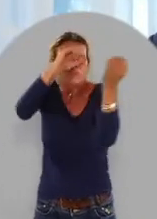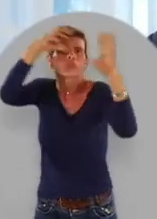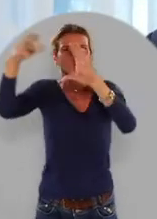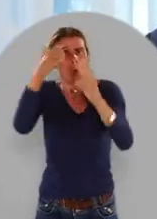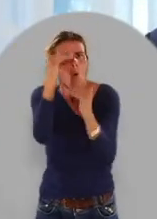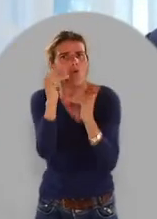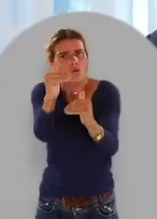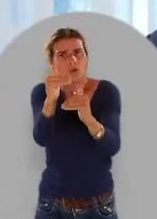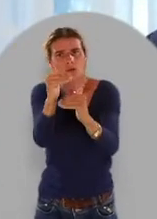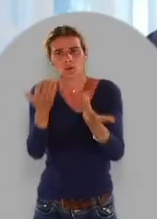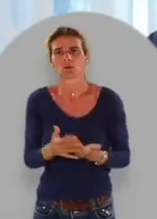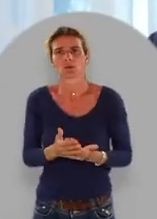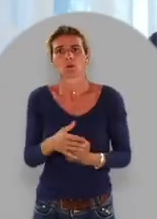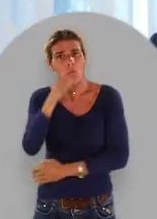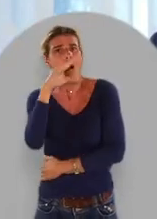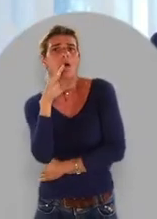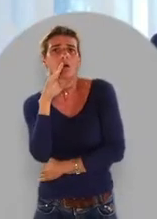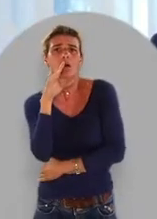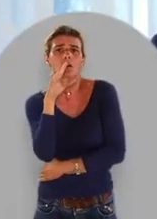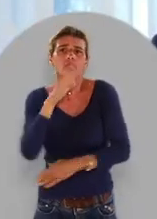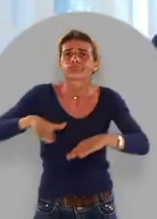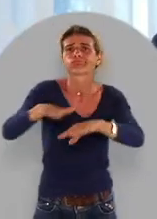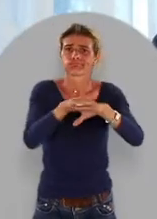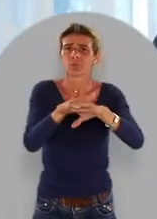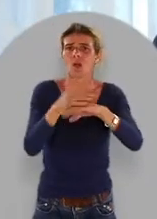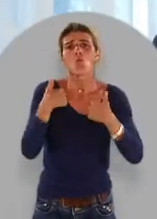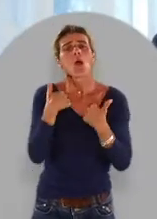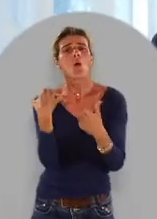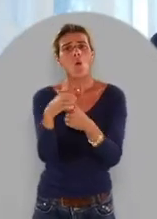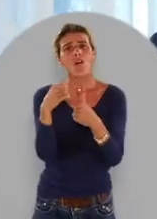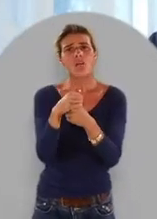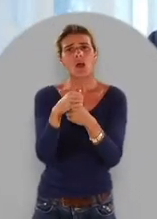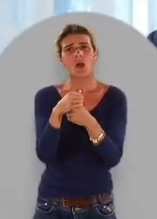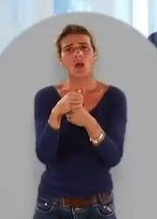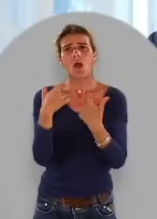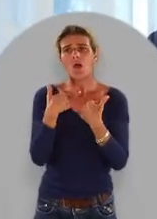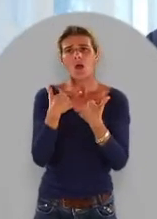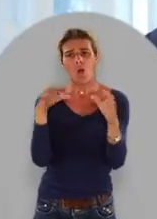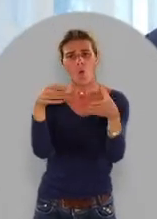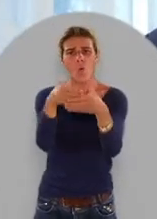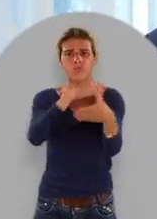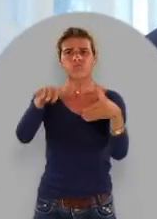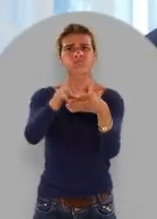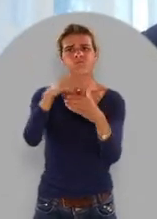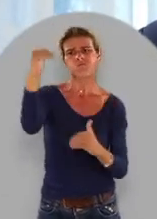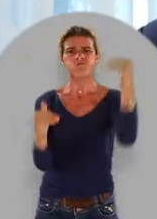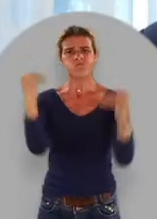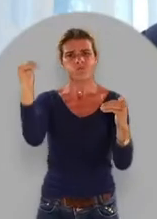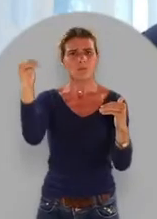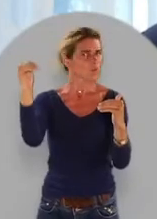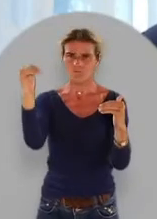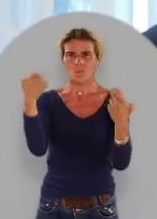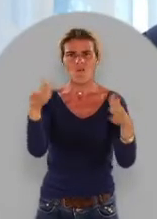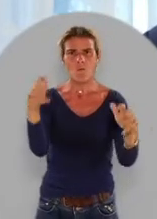mes chers parents je poursuis mon engagement au service de la lutte contre les inégalités pour